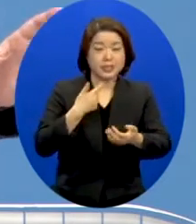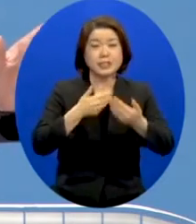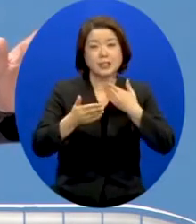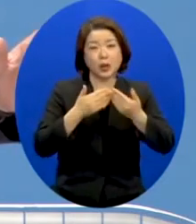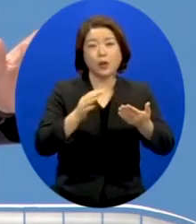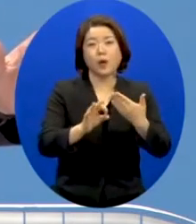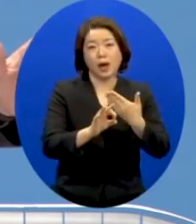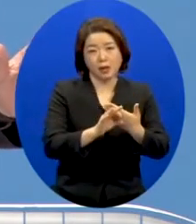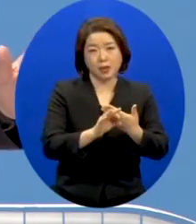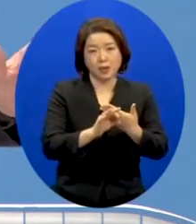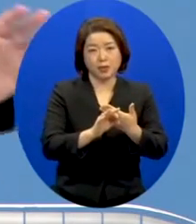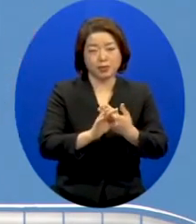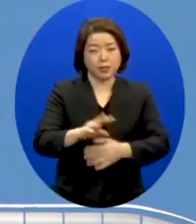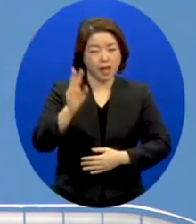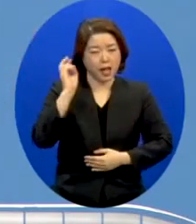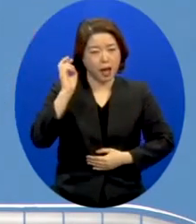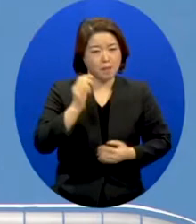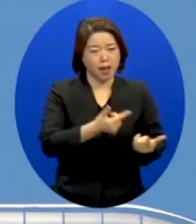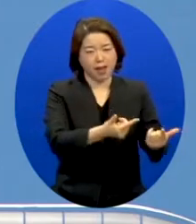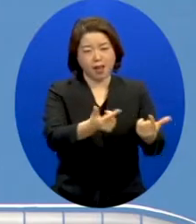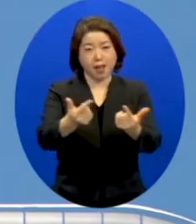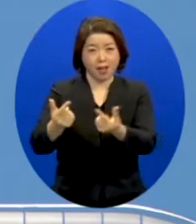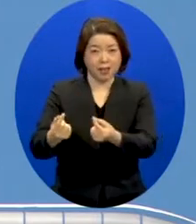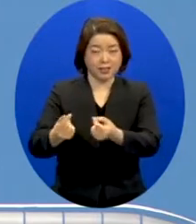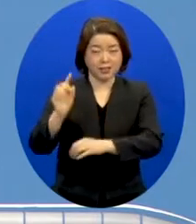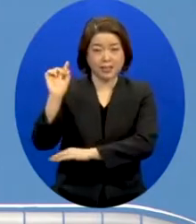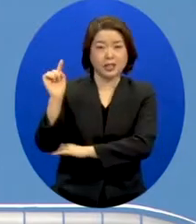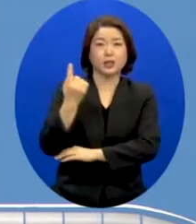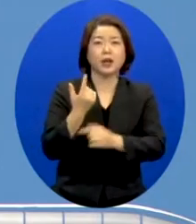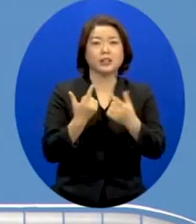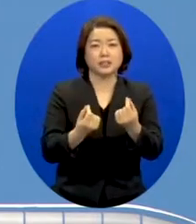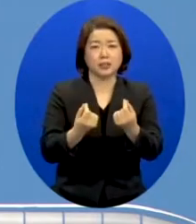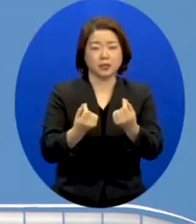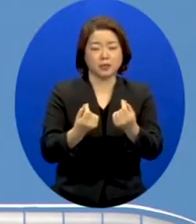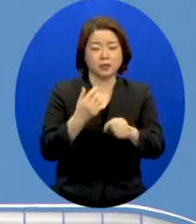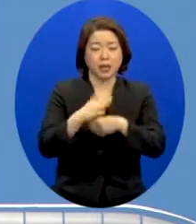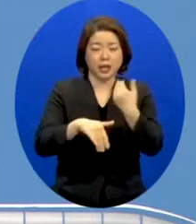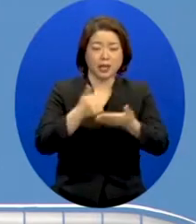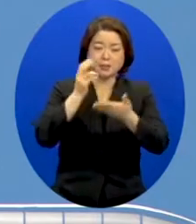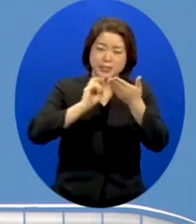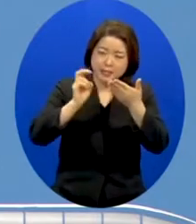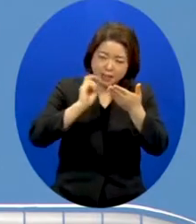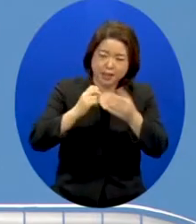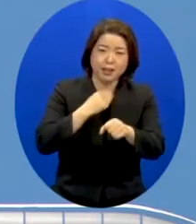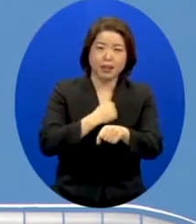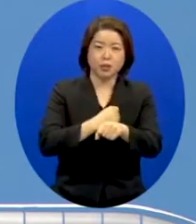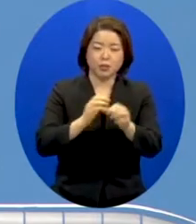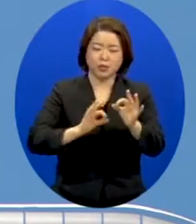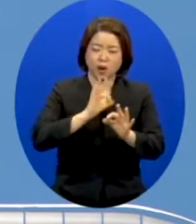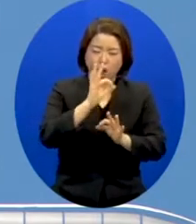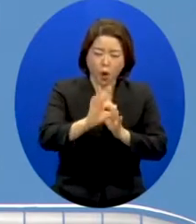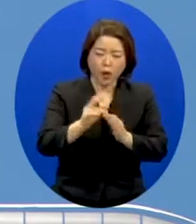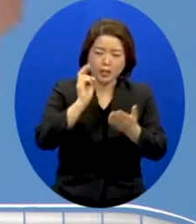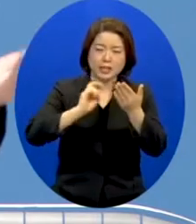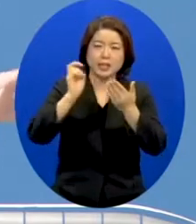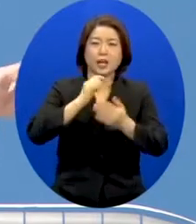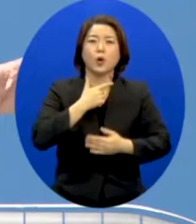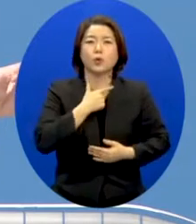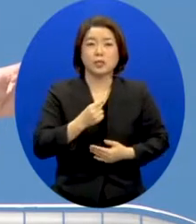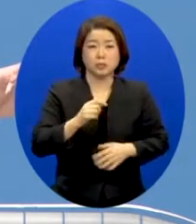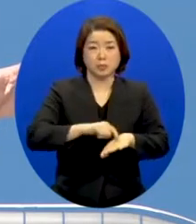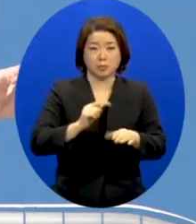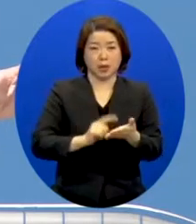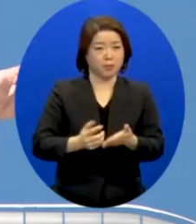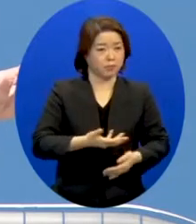아마 다 다윗과 같이 그렇게 하나님을 찬양하고 영원히 찬양 하고자 하는 마음을 다